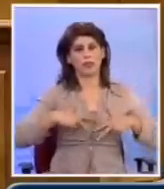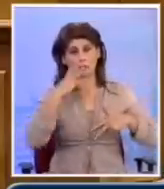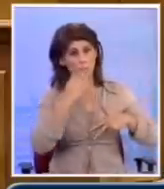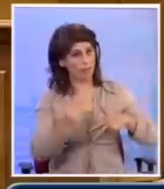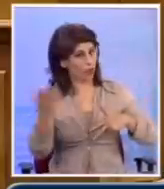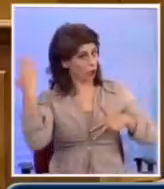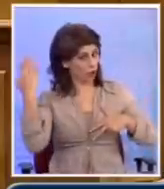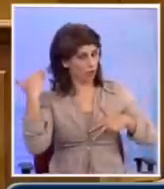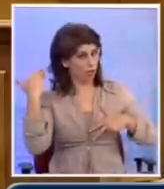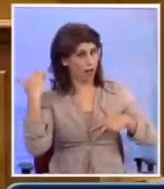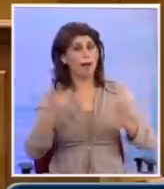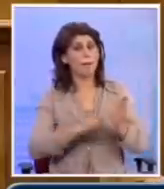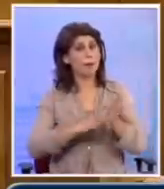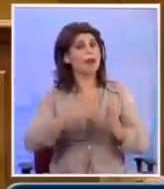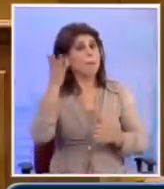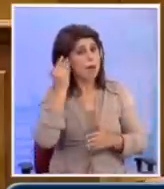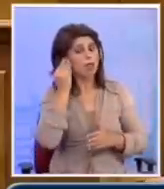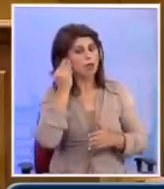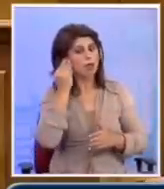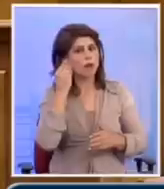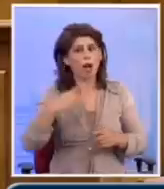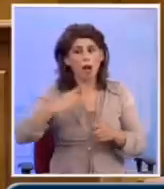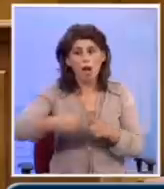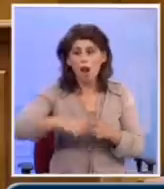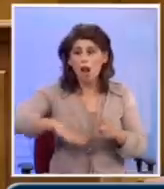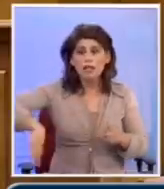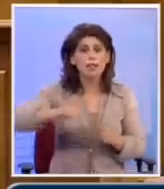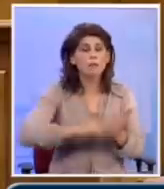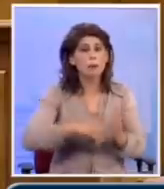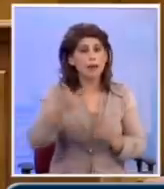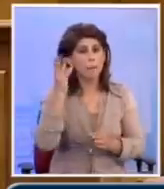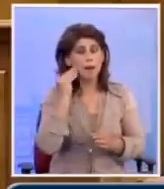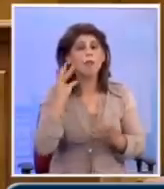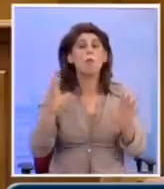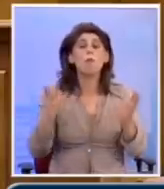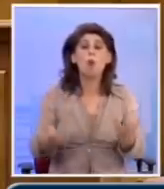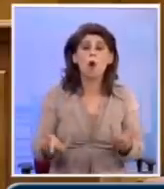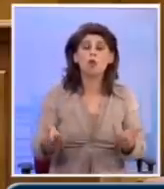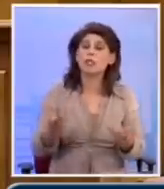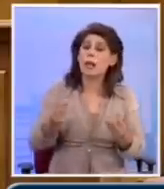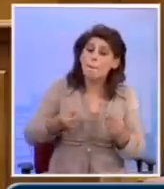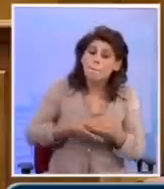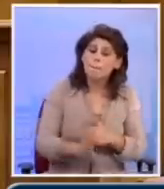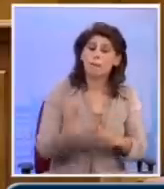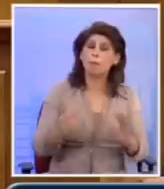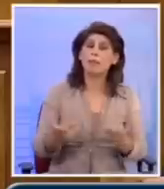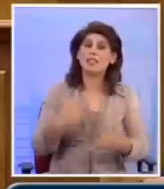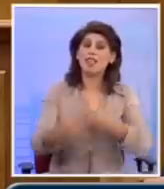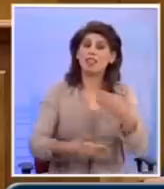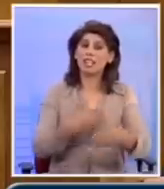τότε, πρέπει να μάθουμε, ο ελληνικός λαός πρέπει να μάθει, πώς και μέσα από ποιες